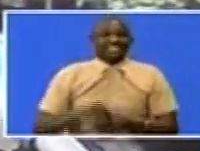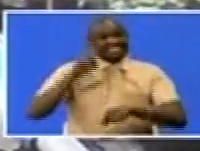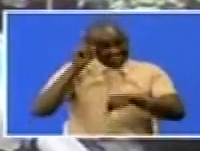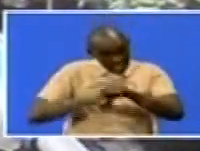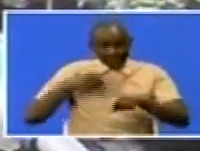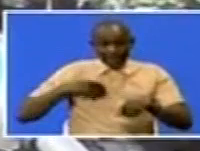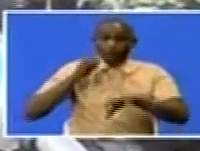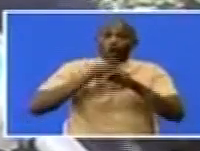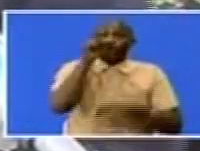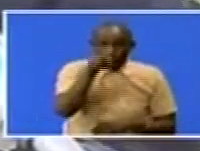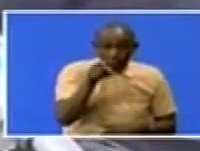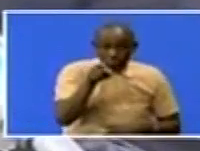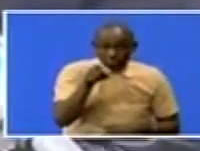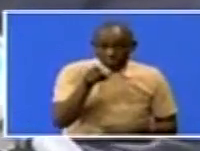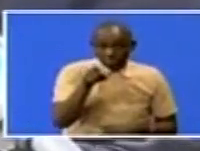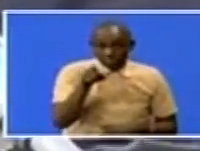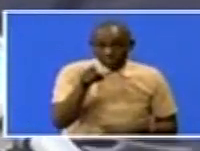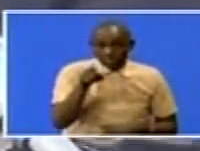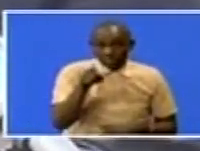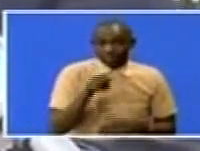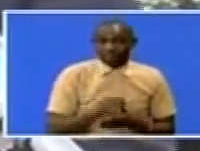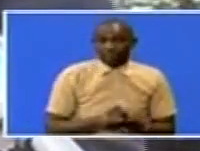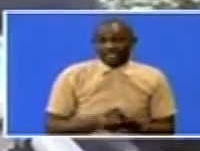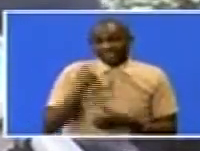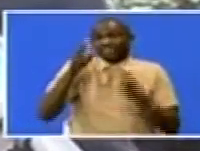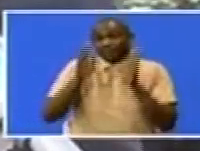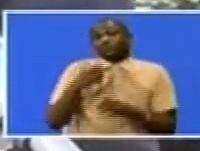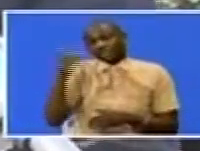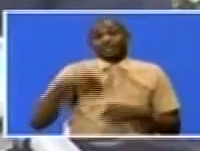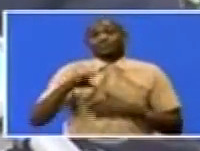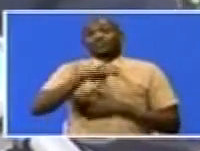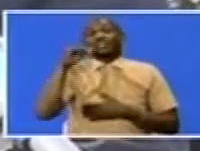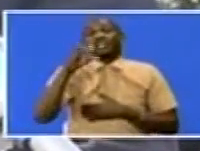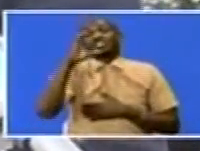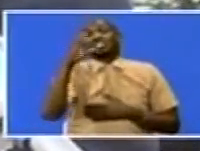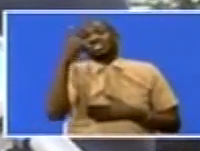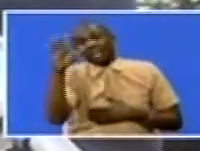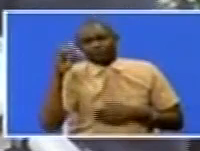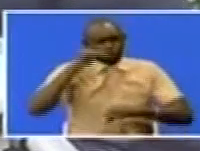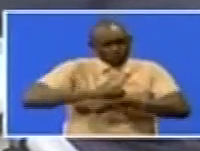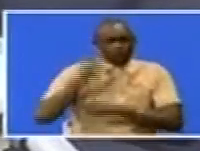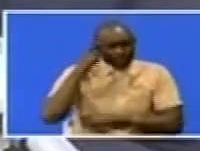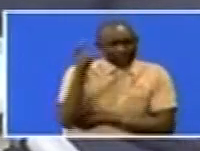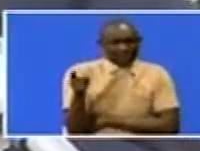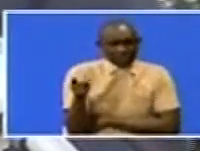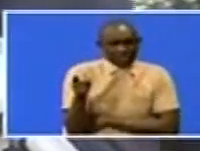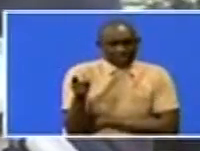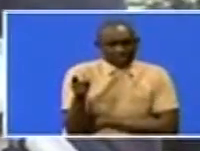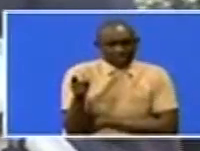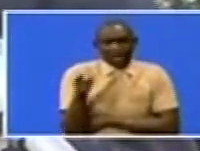called upon, ngano juzi huyu Amuru wa Digire alisemekana alipa pesa ya CDF ya sports.